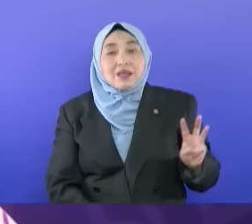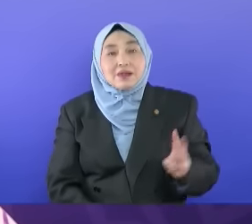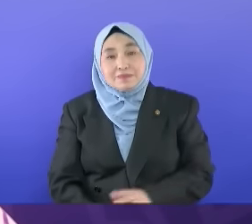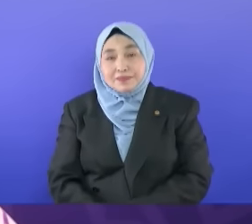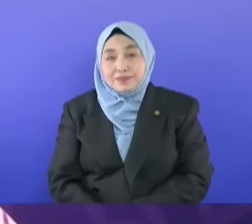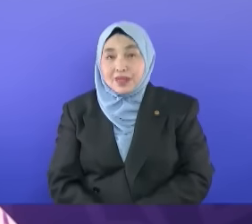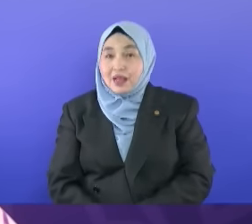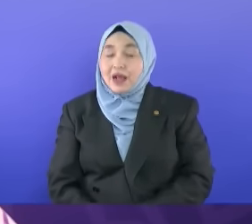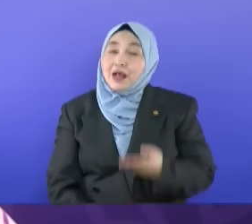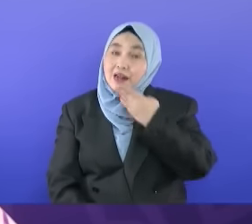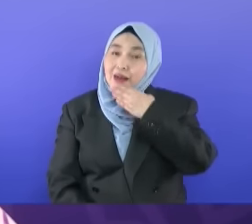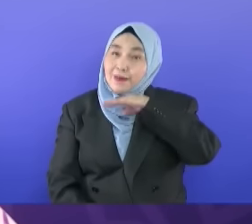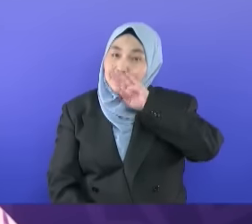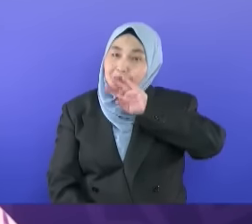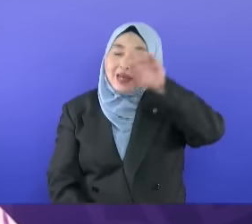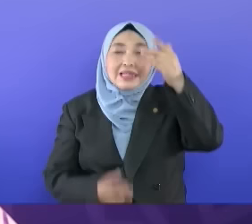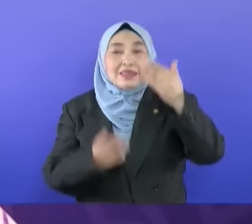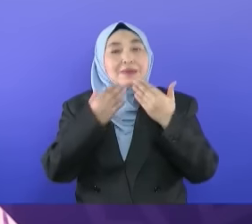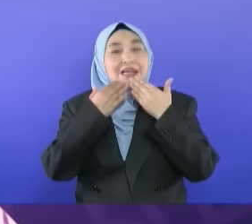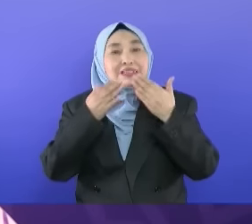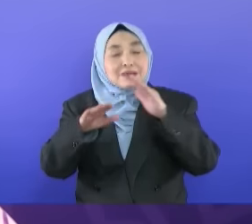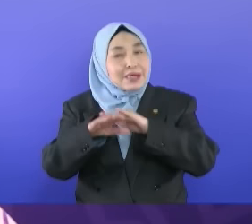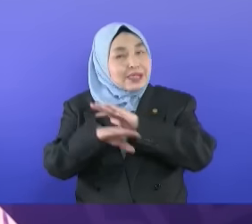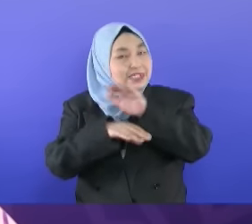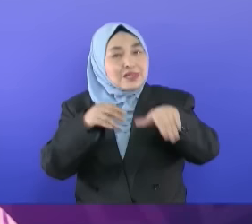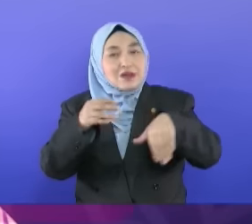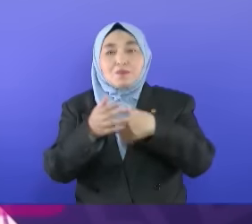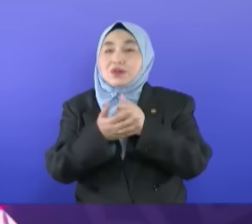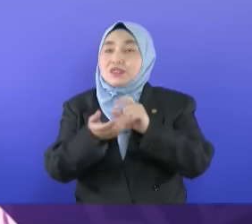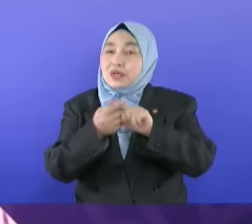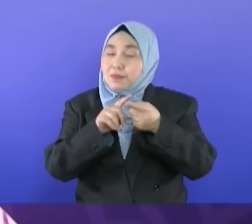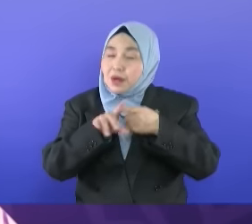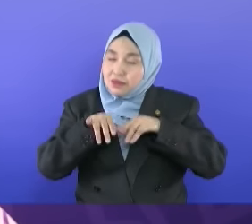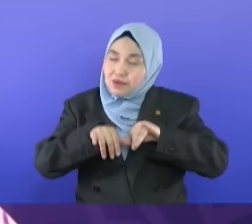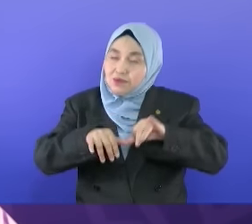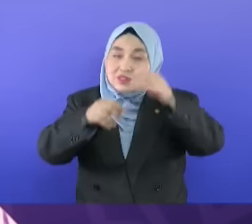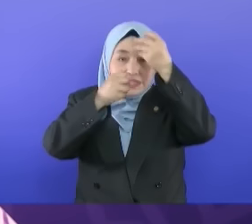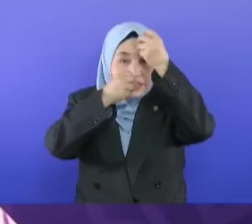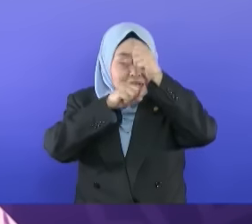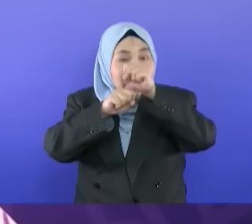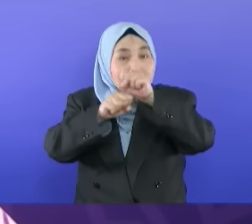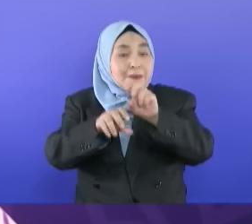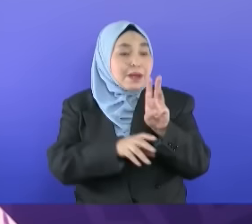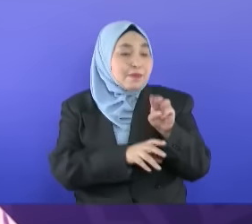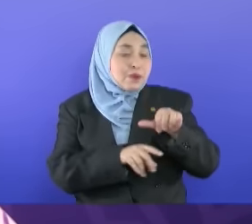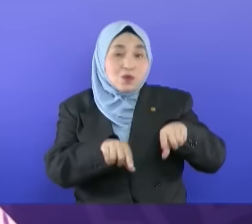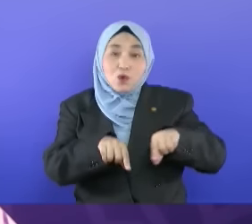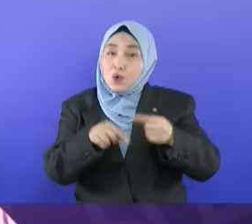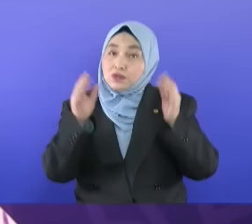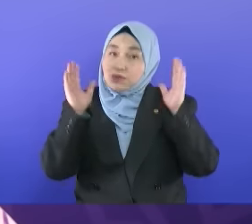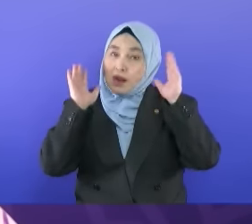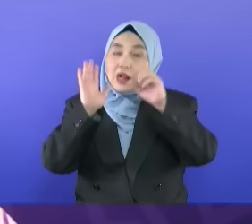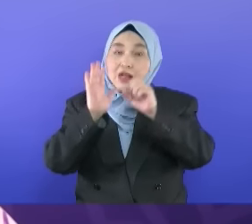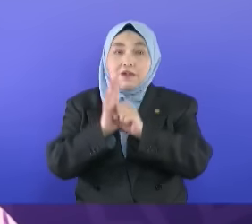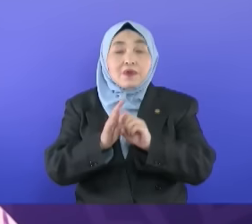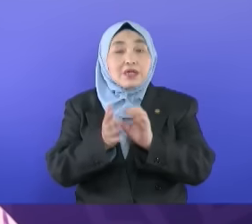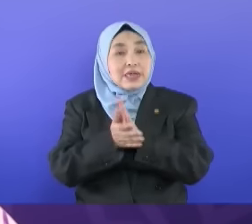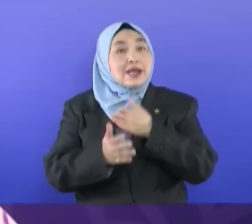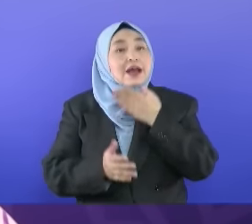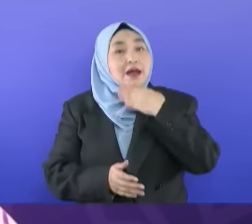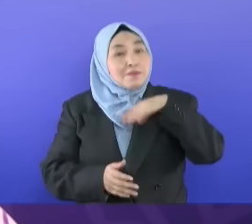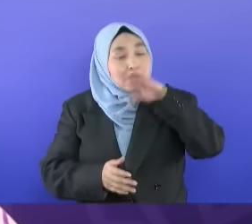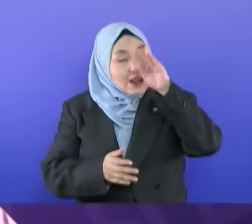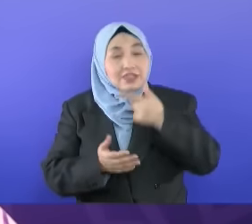Alhamdulillah terima kasih kepada semua sahabat-sahabat terus dia adalah mic Qur'an time Qur'an salat dan infaq maka Alhamdulillah